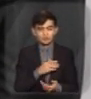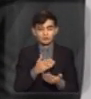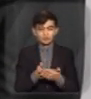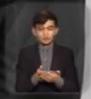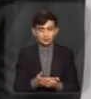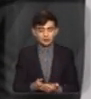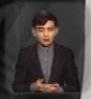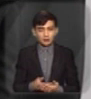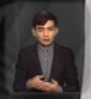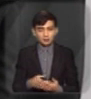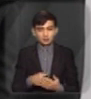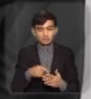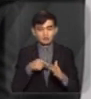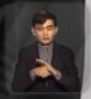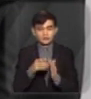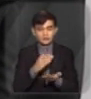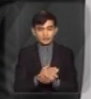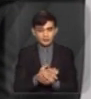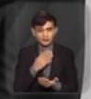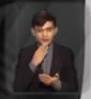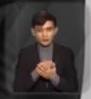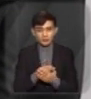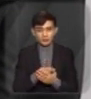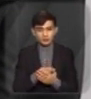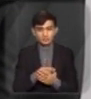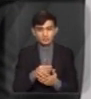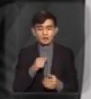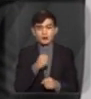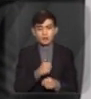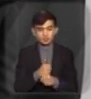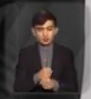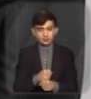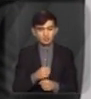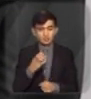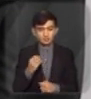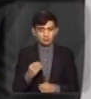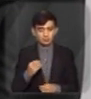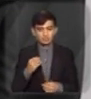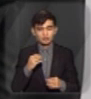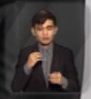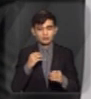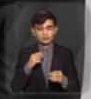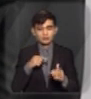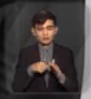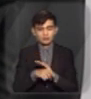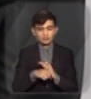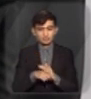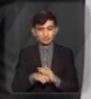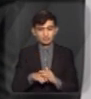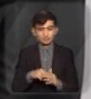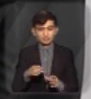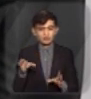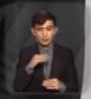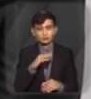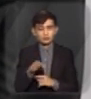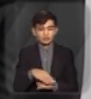такие моменты, что никакие ворота. Работают еще методом мезозойской эры. Там